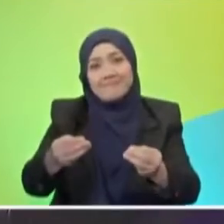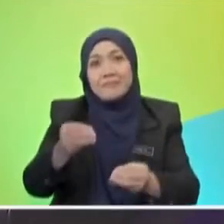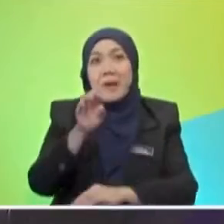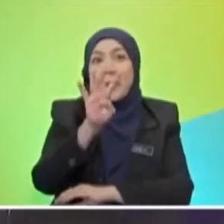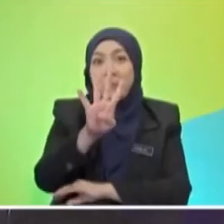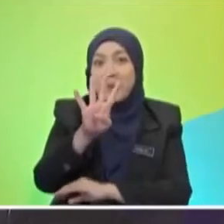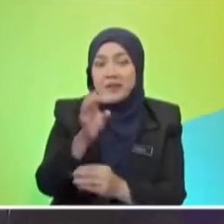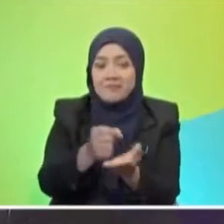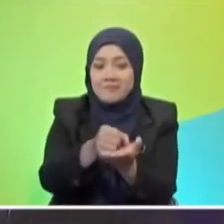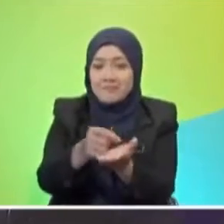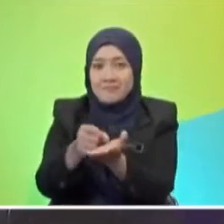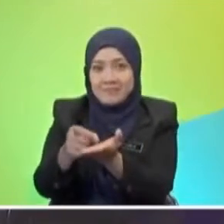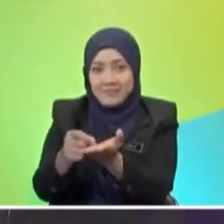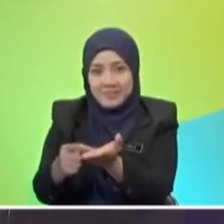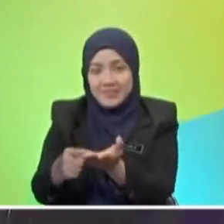untuk Munzir.